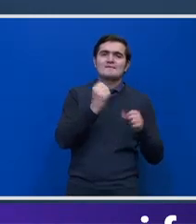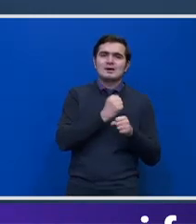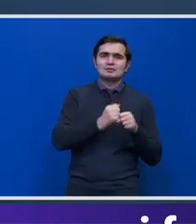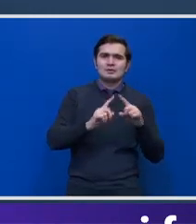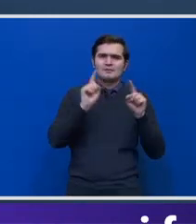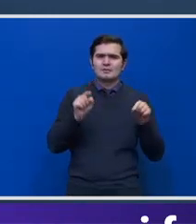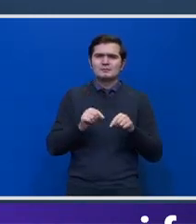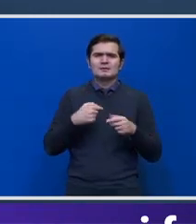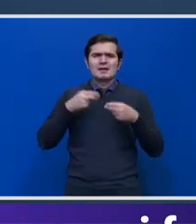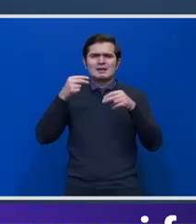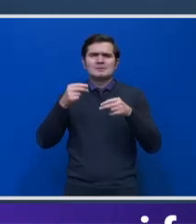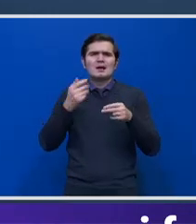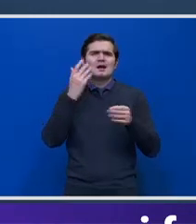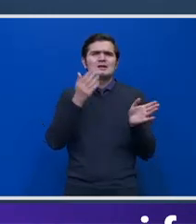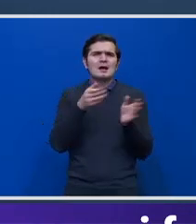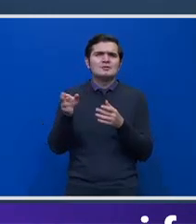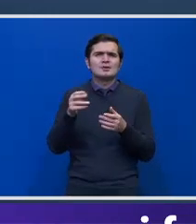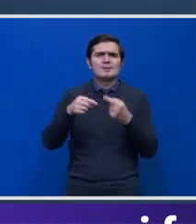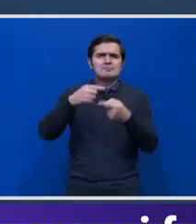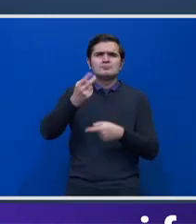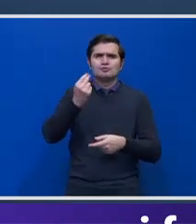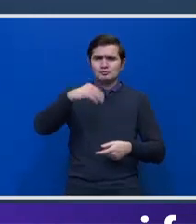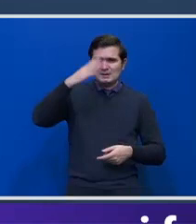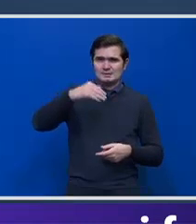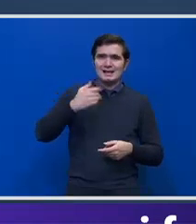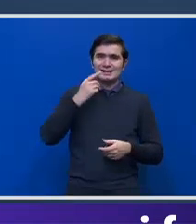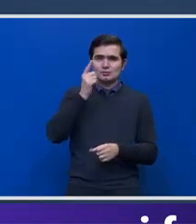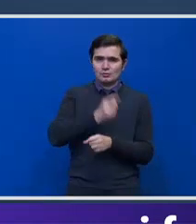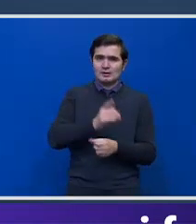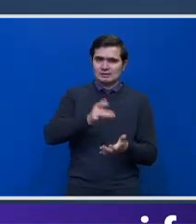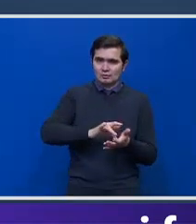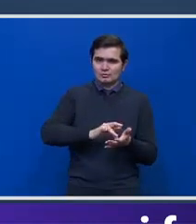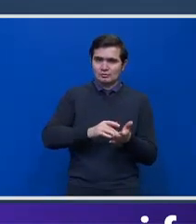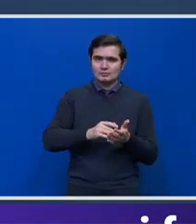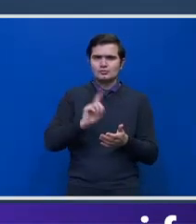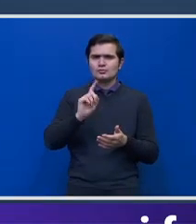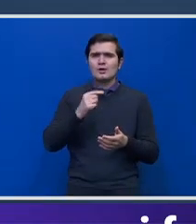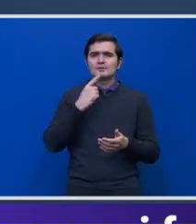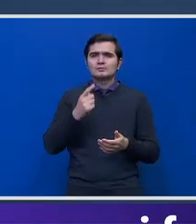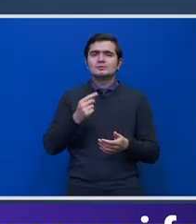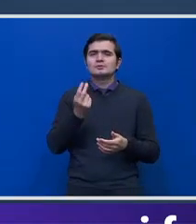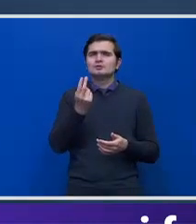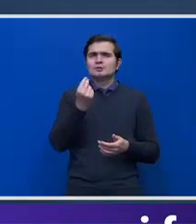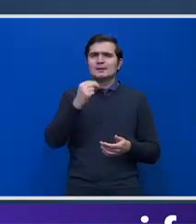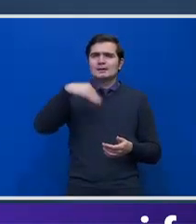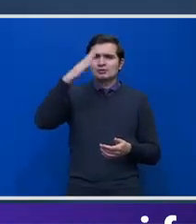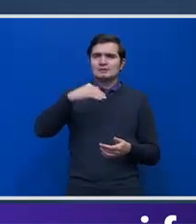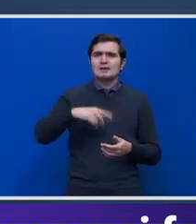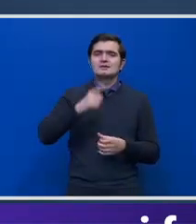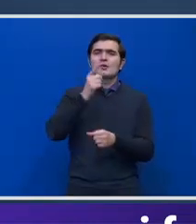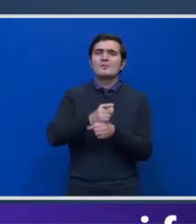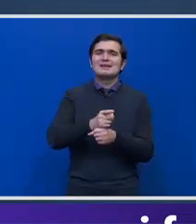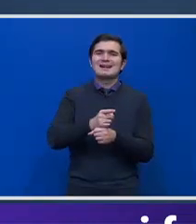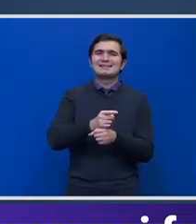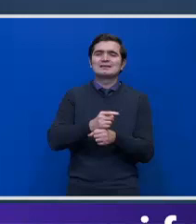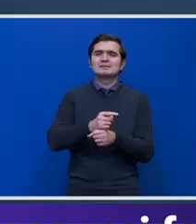puteți explica din ce moment sunt cele 15 zile, adică din momentul în care intră ordonanța de urgență în vigoare. Nu se suspendă pe perioadă. Deci 15 zile este obligativitatea,